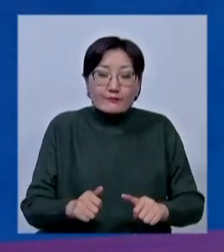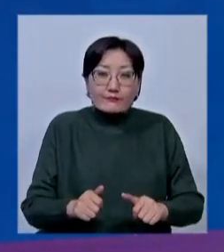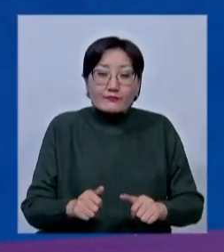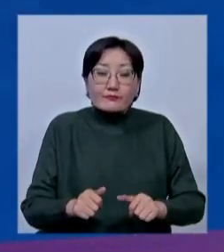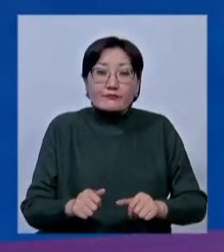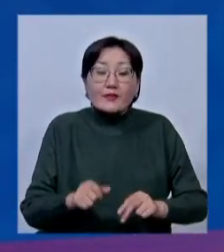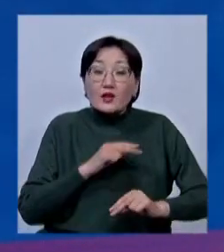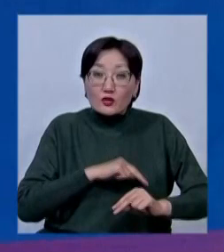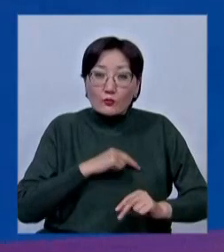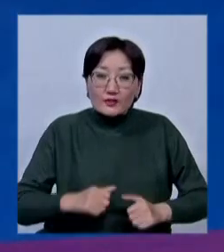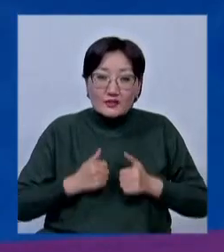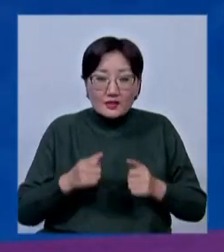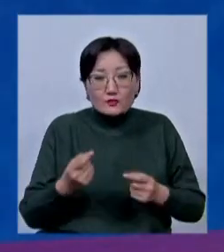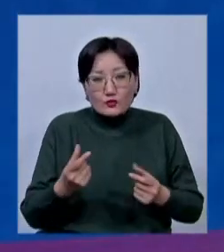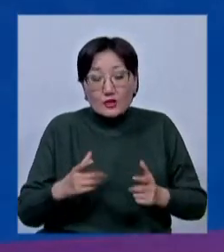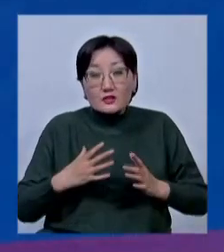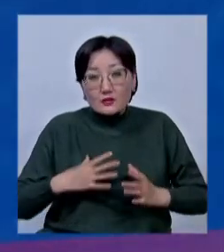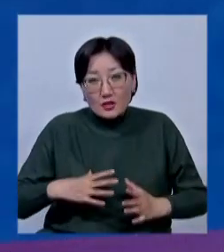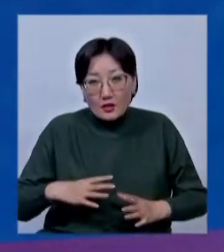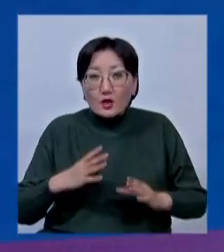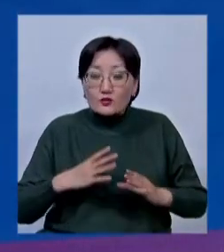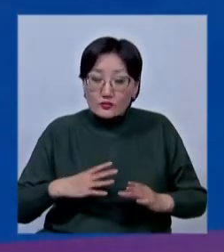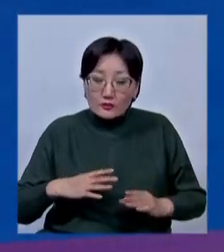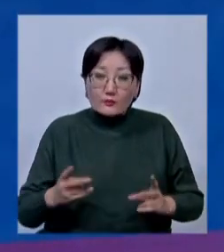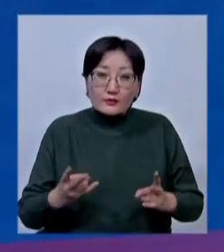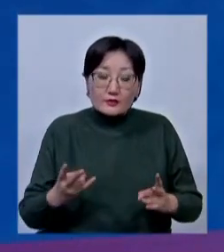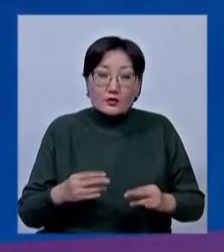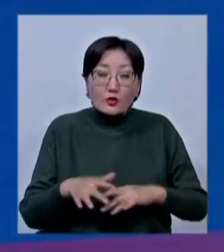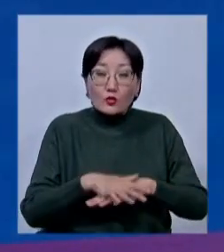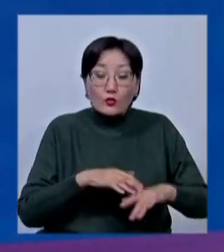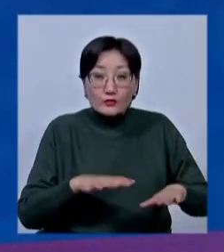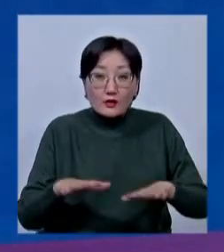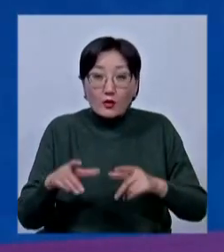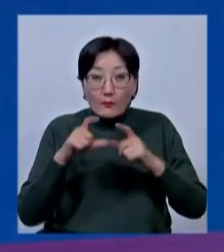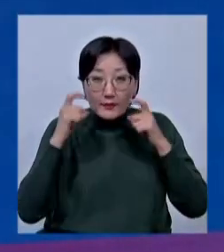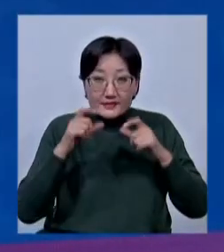келеді. Сондықтан сәл шыдамдылық танытып, сабырлық сақтаған абзал. Көпшілік жерде